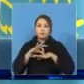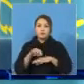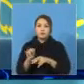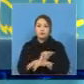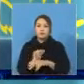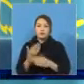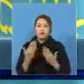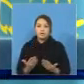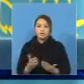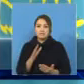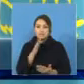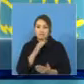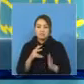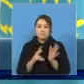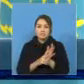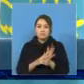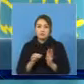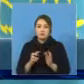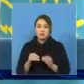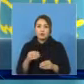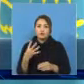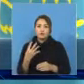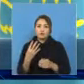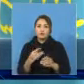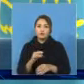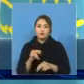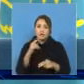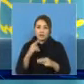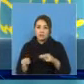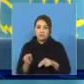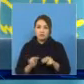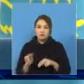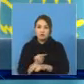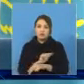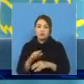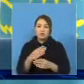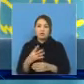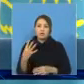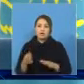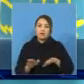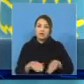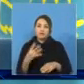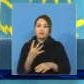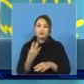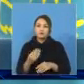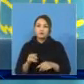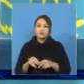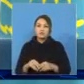жатыр. Қазіргі кезде осы 8 жобаның 4-теуі құрылысы аяқталды. Қалған төртеуі жұмысы осы